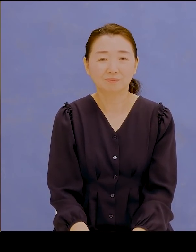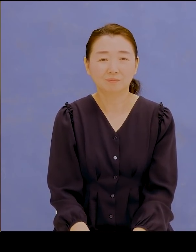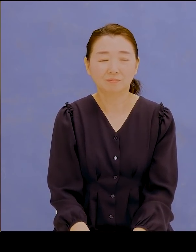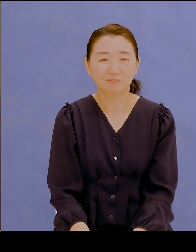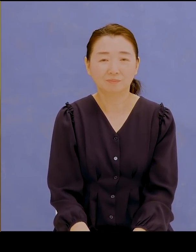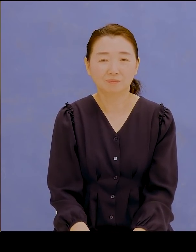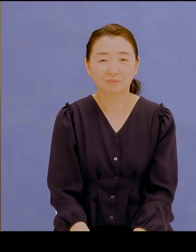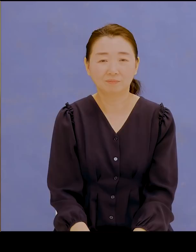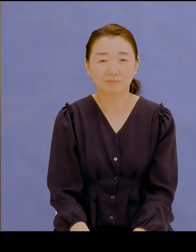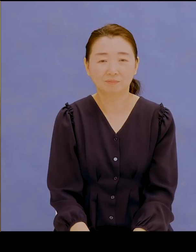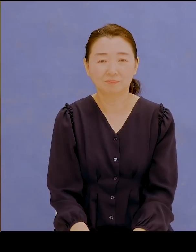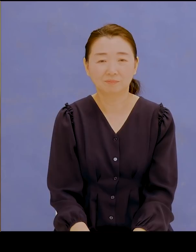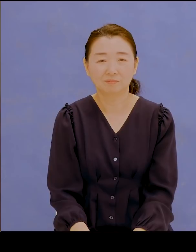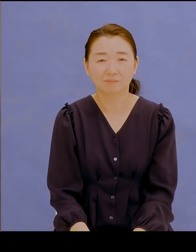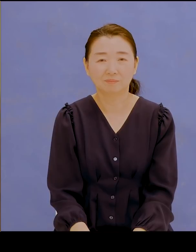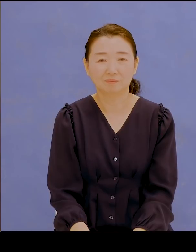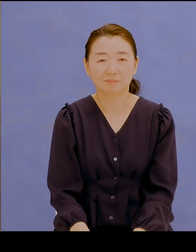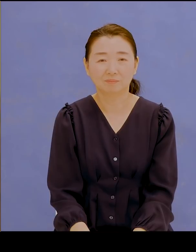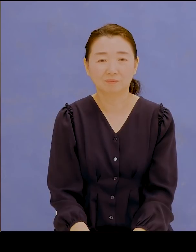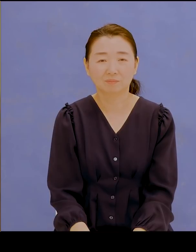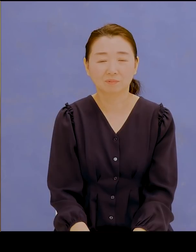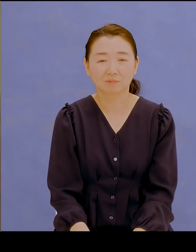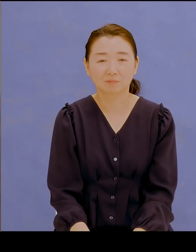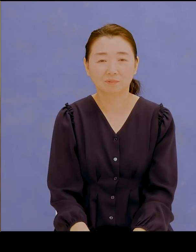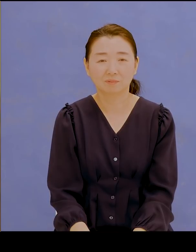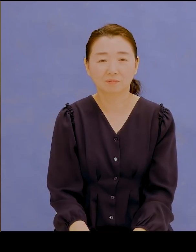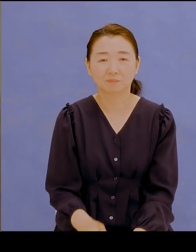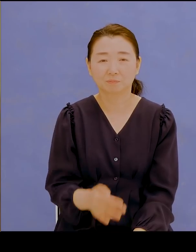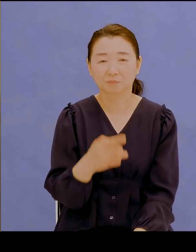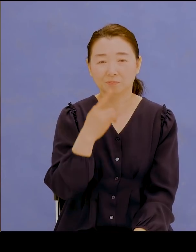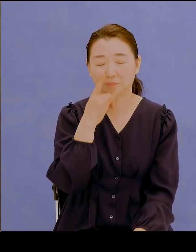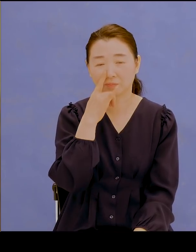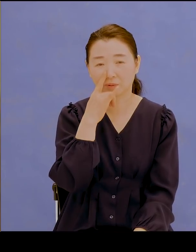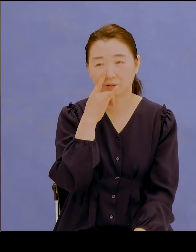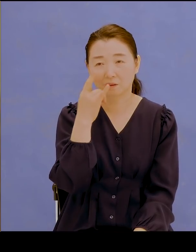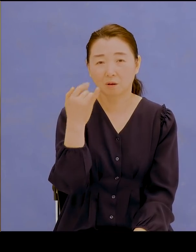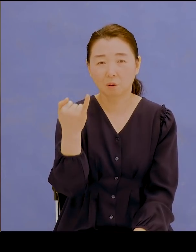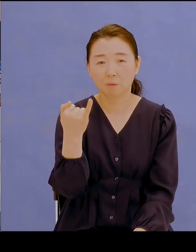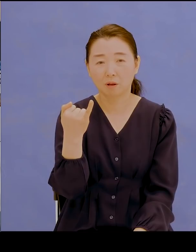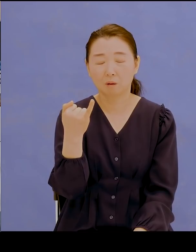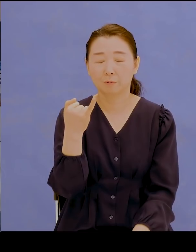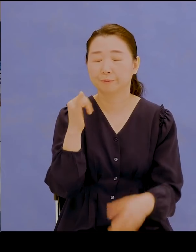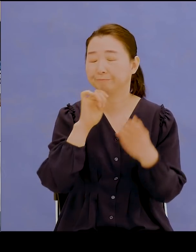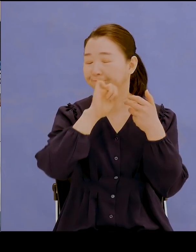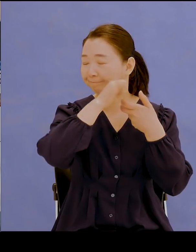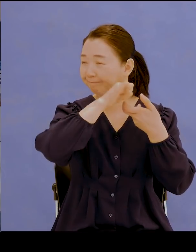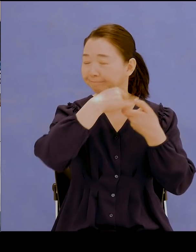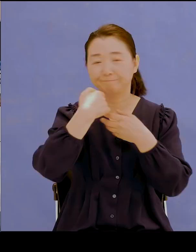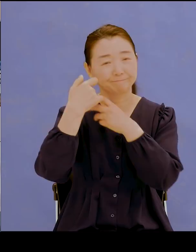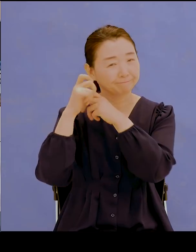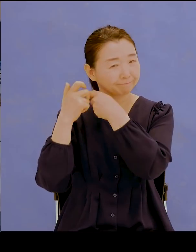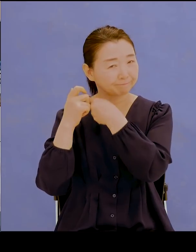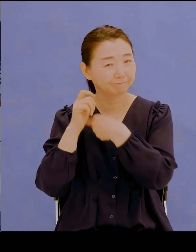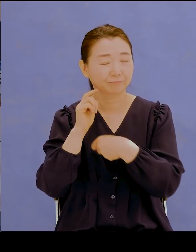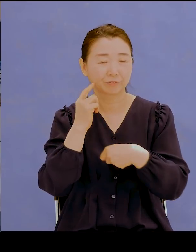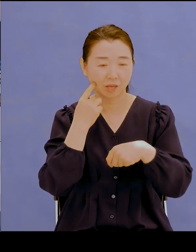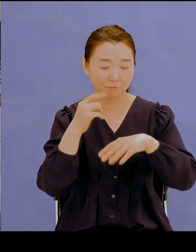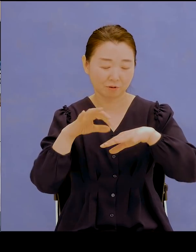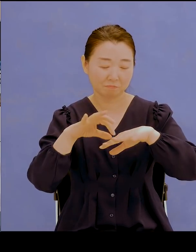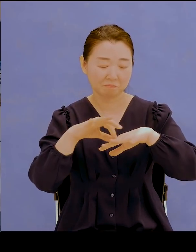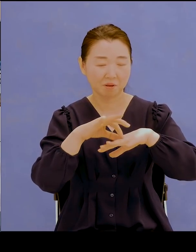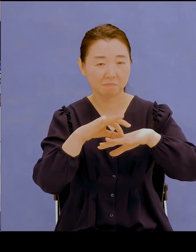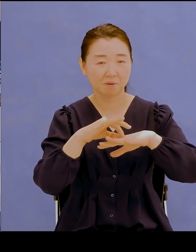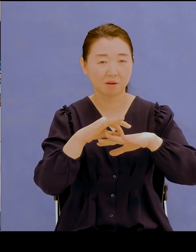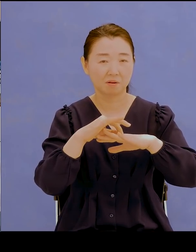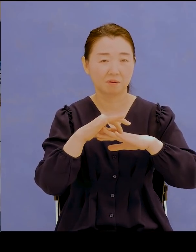그동안에는 참 우리 집에는 힘든 뭐 엄마가 막 이렇게 머리 드라이 탁 하고 네. 이렇게 폐물 이렇게 하고